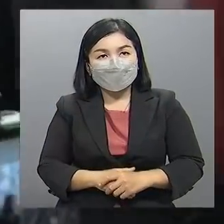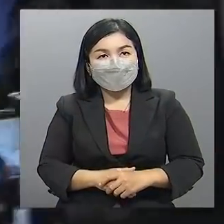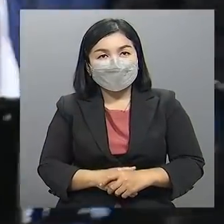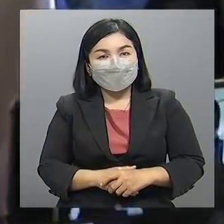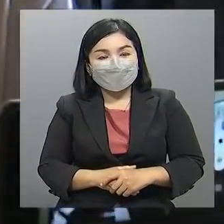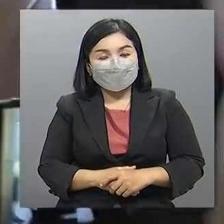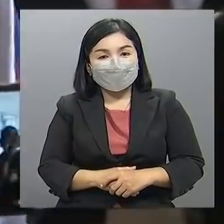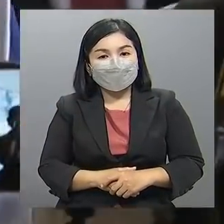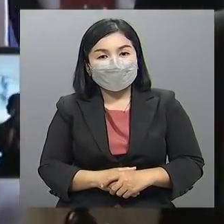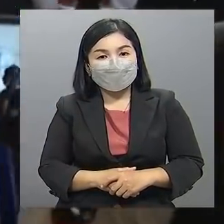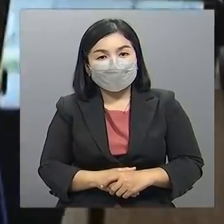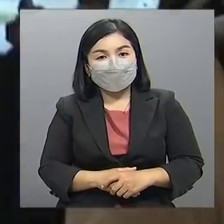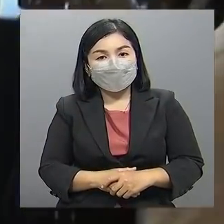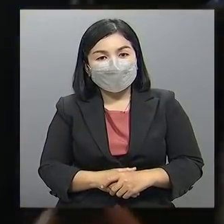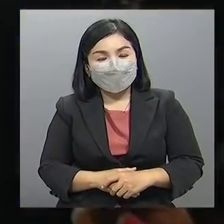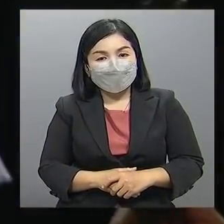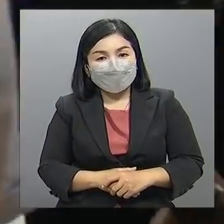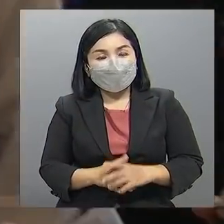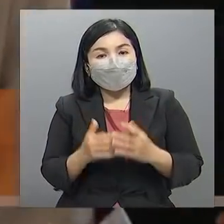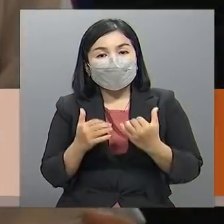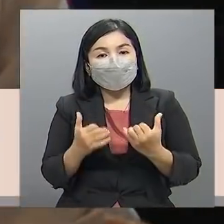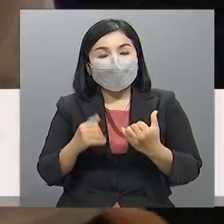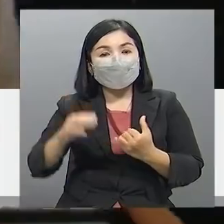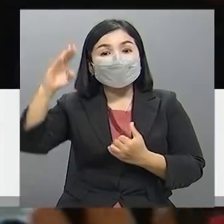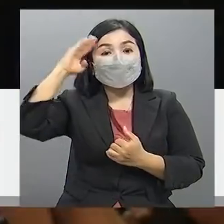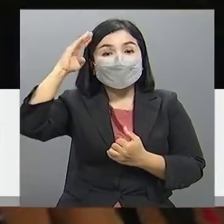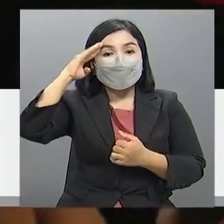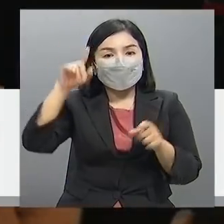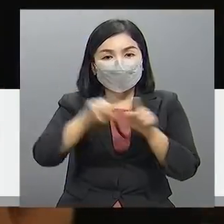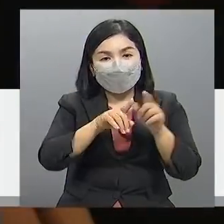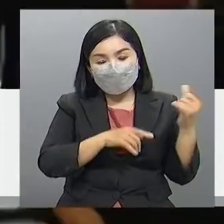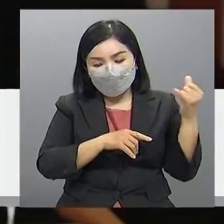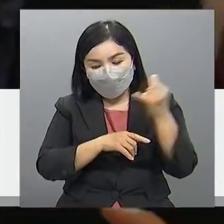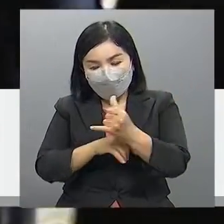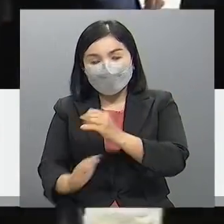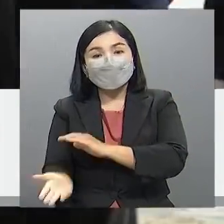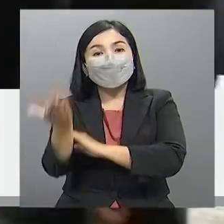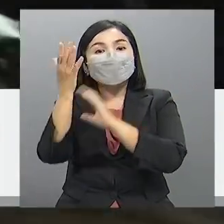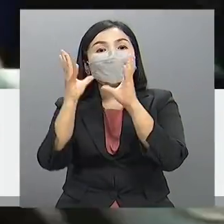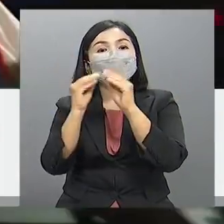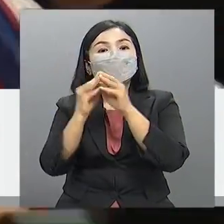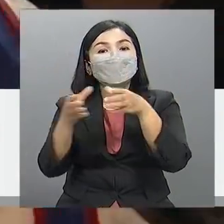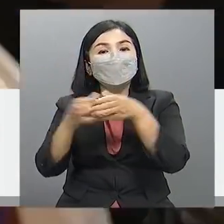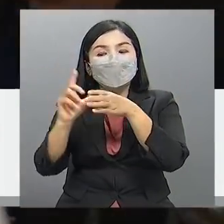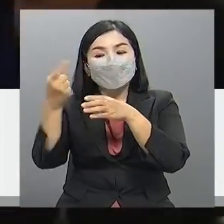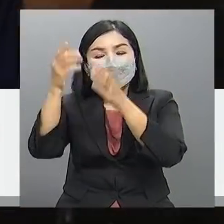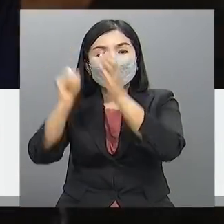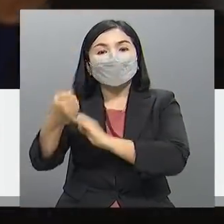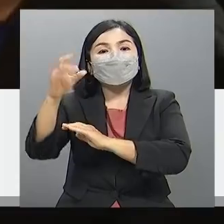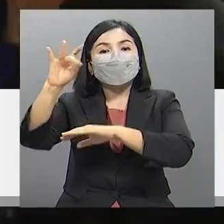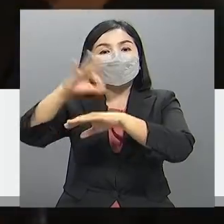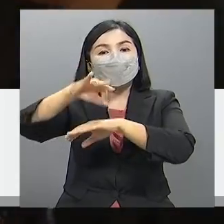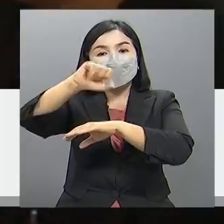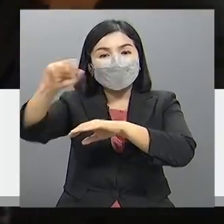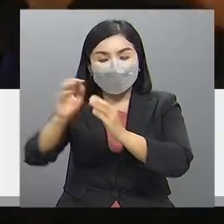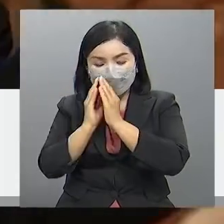บิ๊กน้อยพลเอกวิทย์เทพหัสดินณ อยุธยาเดินทางมาถึงที่ประชุมตั้งแต่ช่วงเช้านะคะนำทีม18ส.ส.ค่ะไหว้เจ้าที่เพื่อเป็น